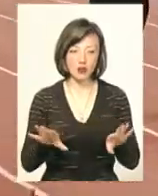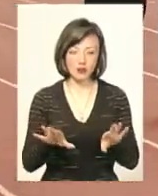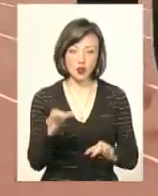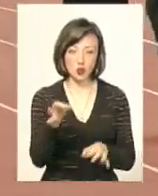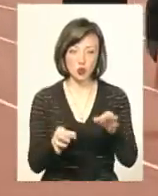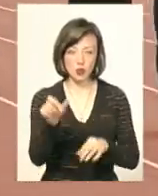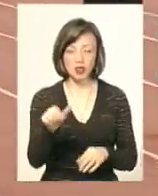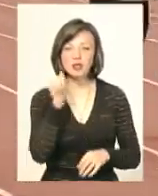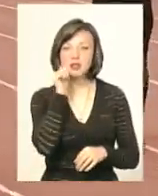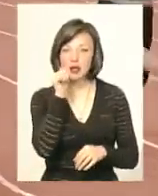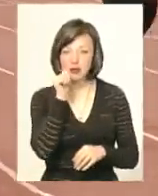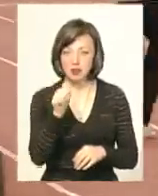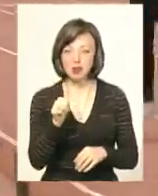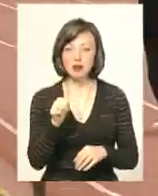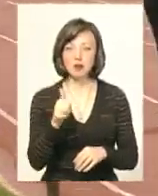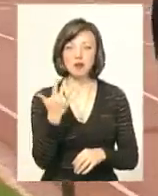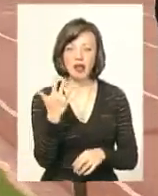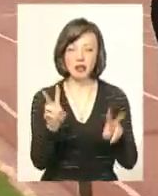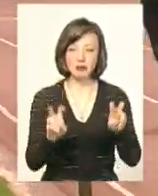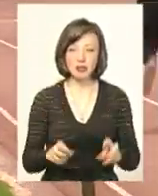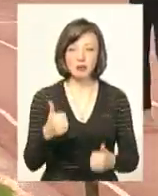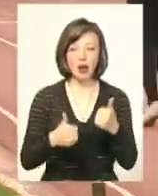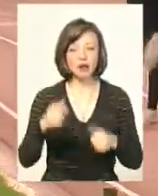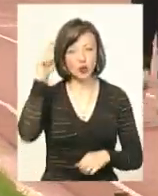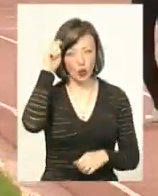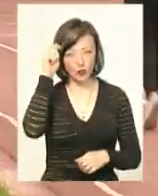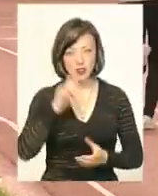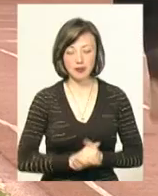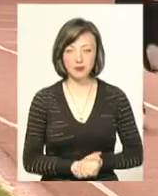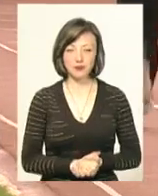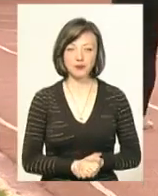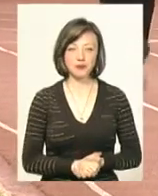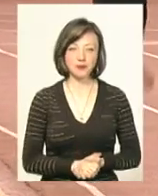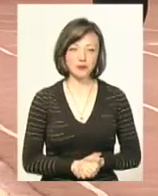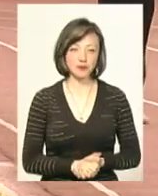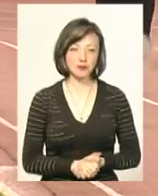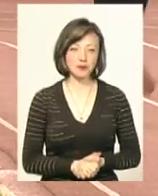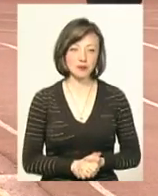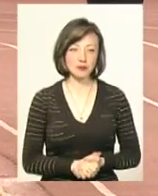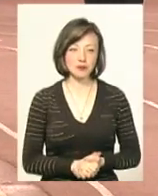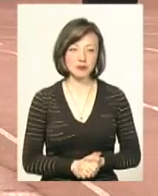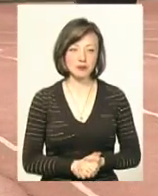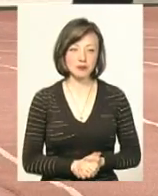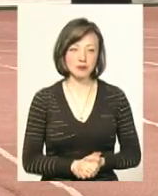Коричак. Завтра на стадіоні «Поділля» у 5 дисциплінах змагатимуться юнаки. Ірина Аріон, Віктор Кривий, новини «Поділля